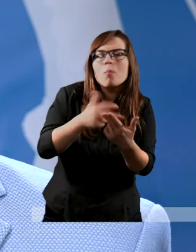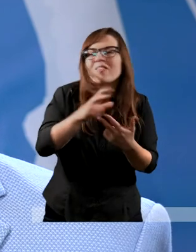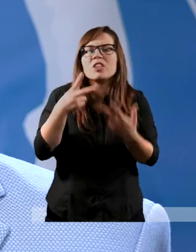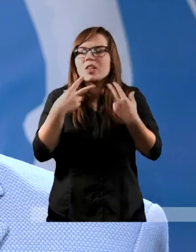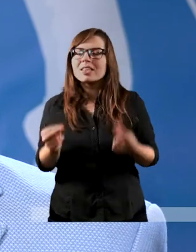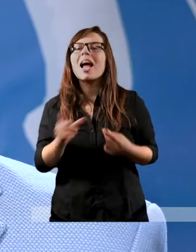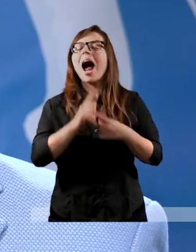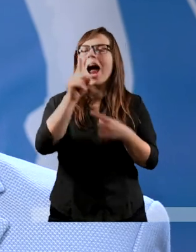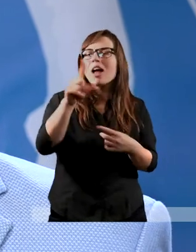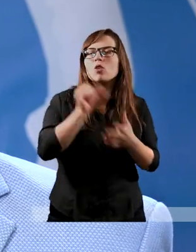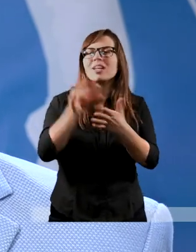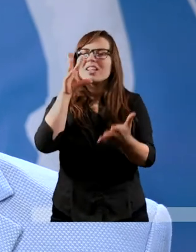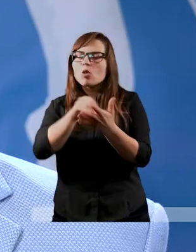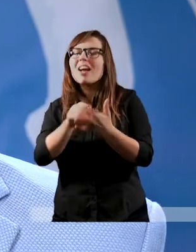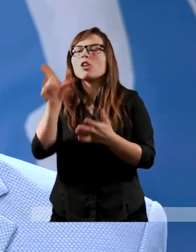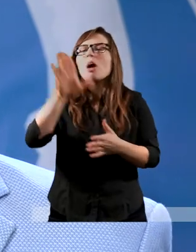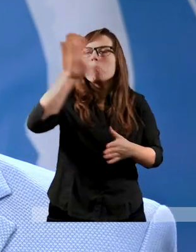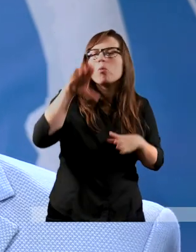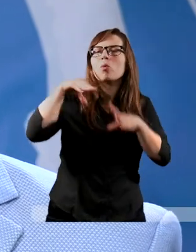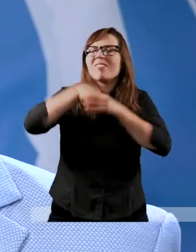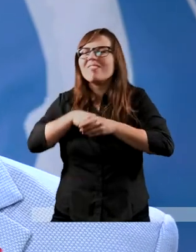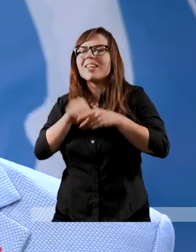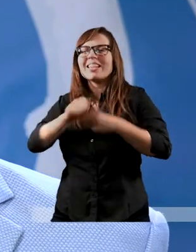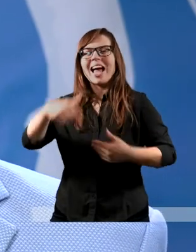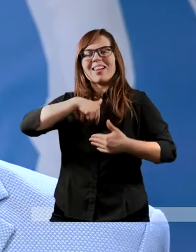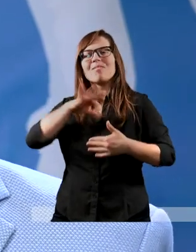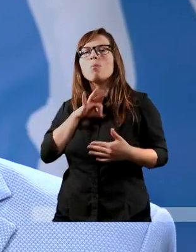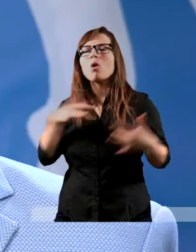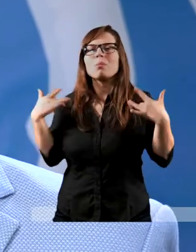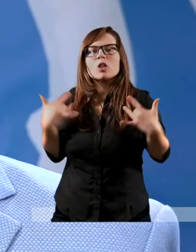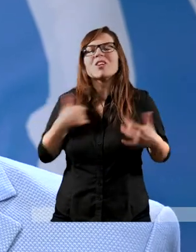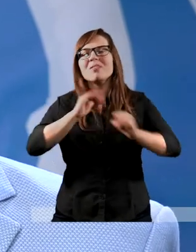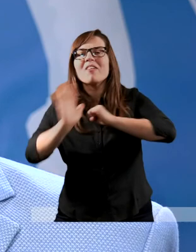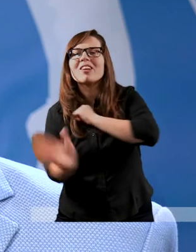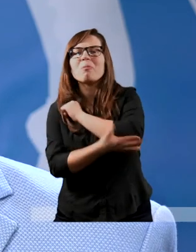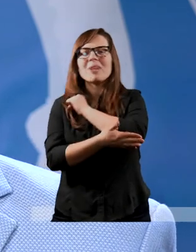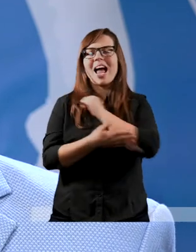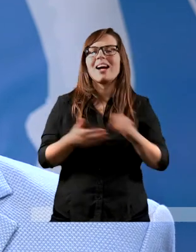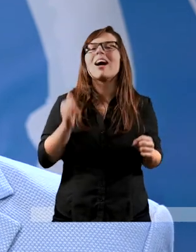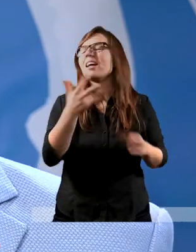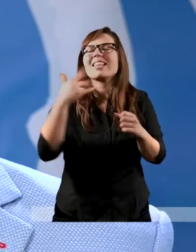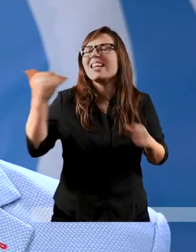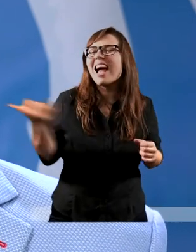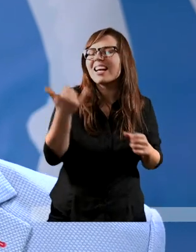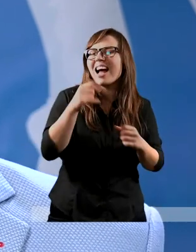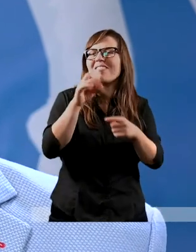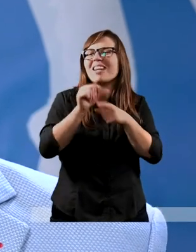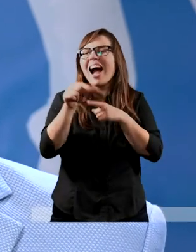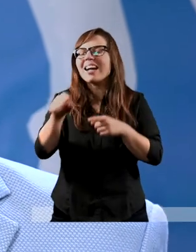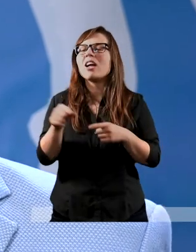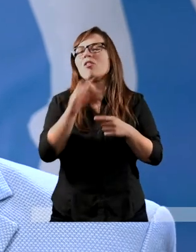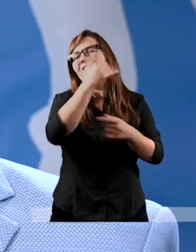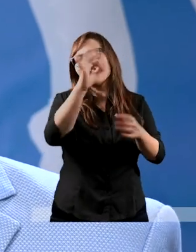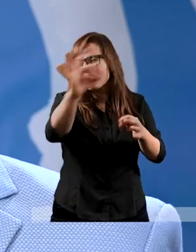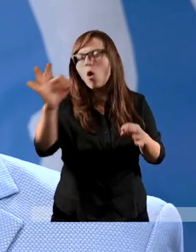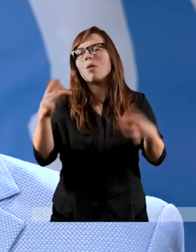takie doświadczenie, gdzie poczułem, że Bóg jest, że jest i mnie wspiera. Nie zawsze u ciebie musi się to odbyć w ten